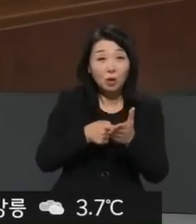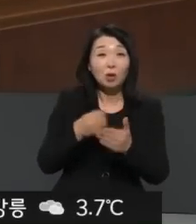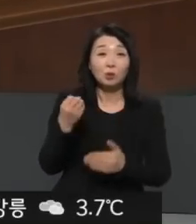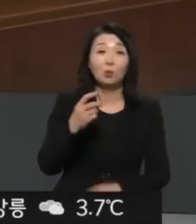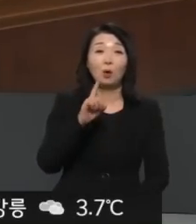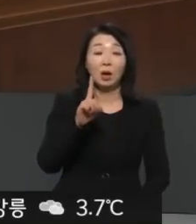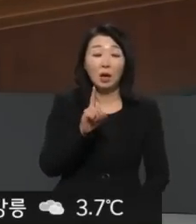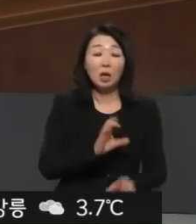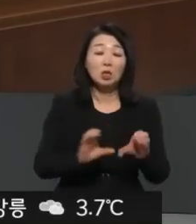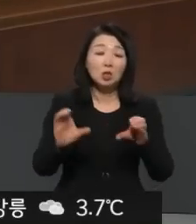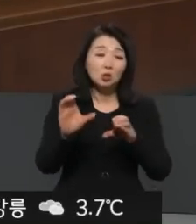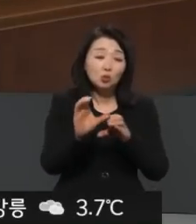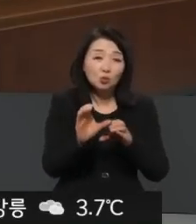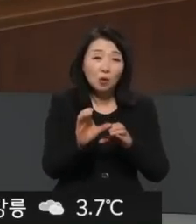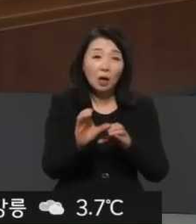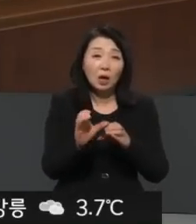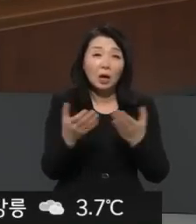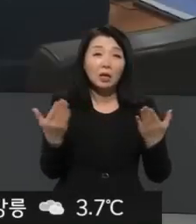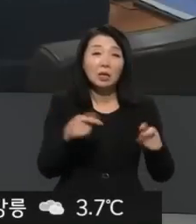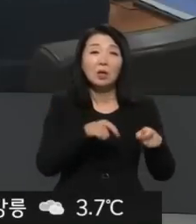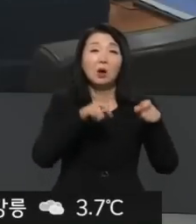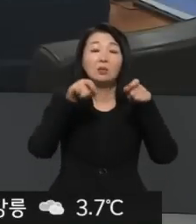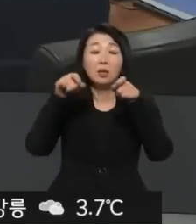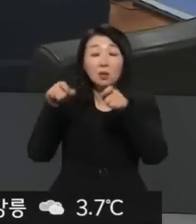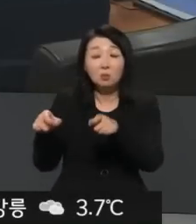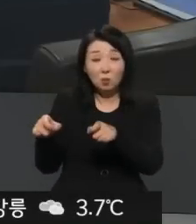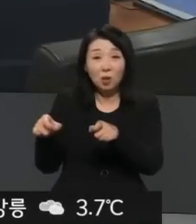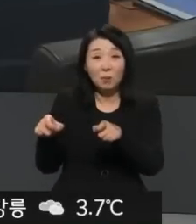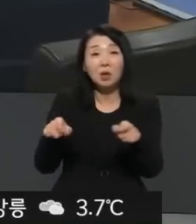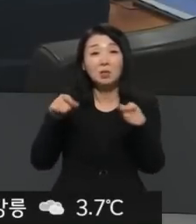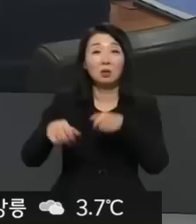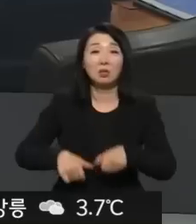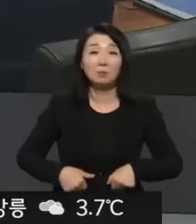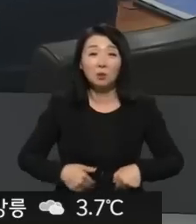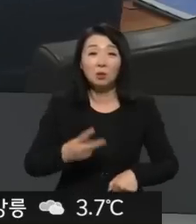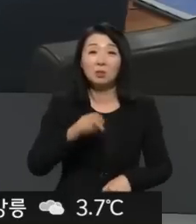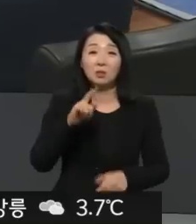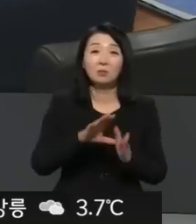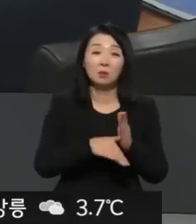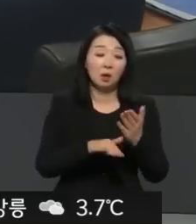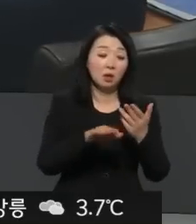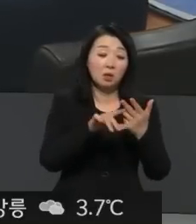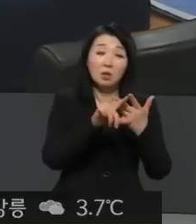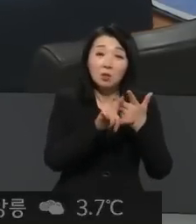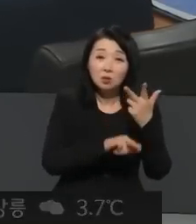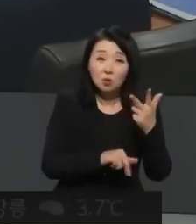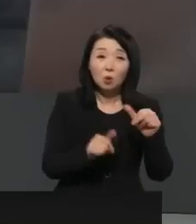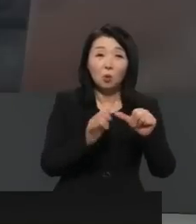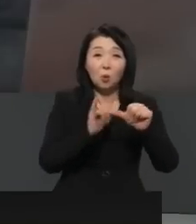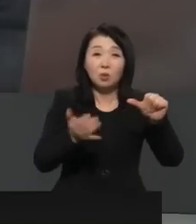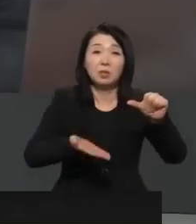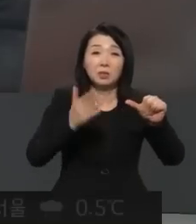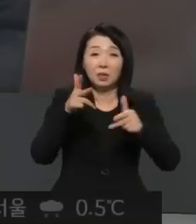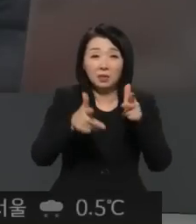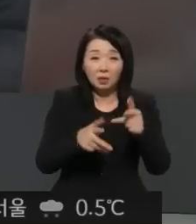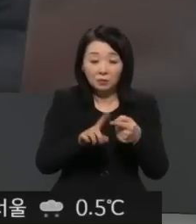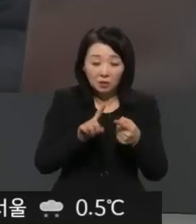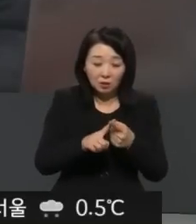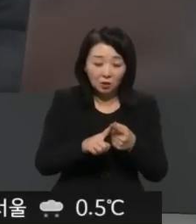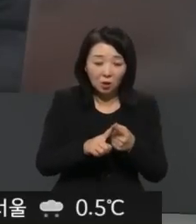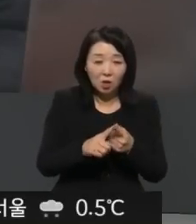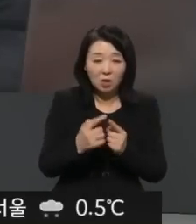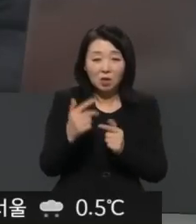하나 추가 연장근로제 일몰 연장입니다. 2021년 7월 5인 이상 사업장을 대상으로 주